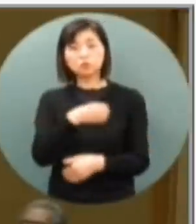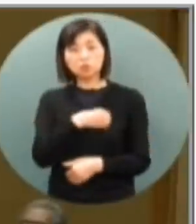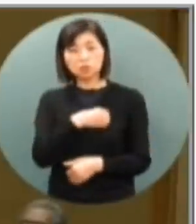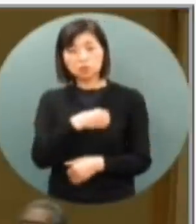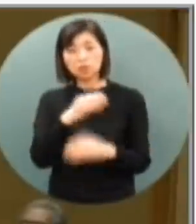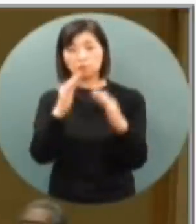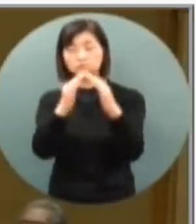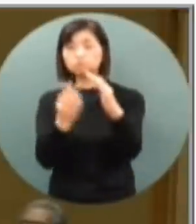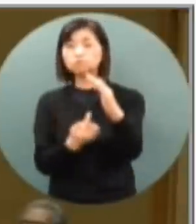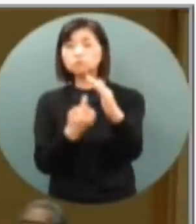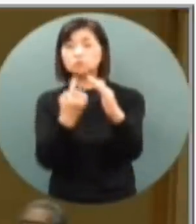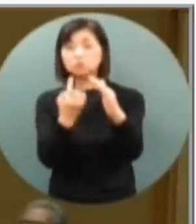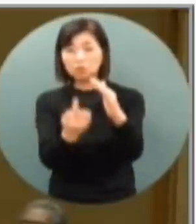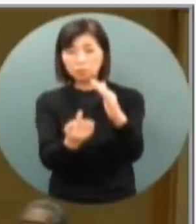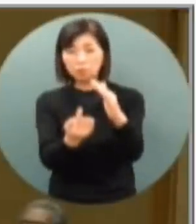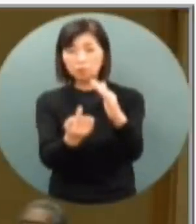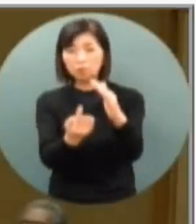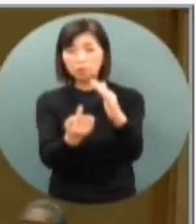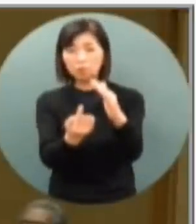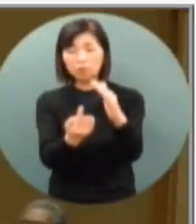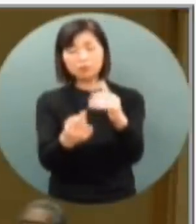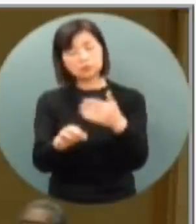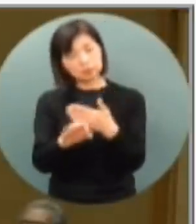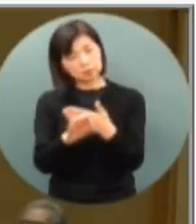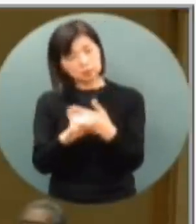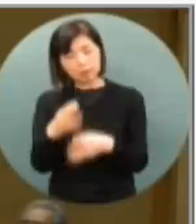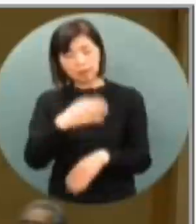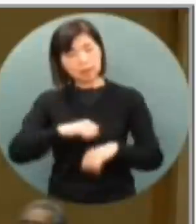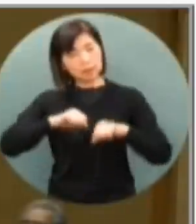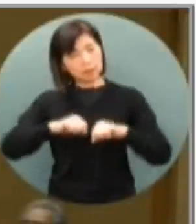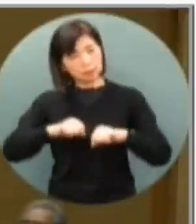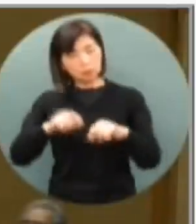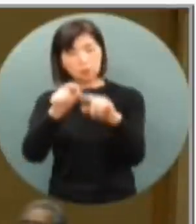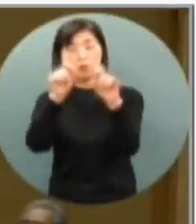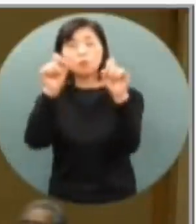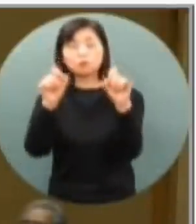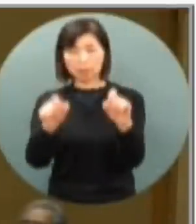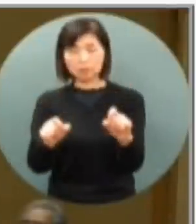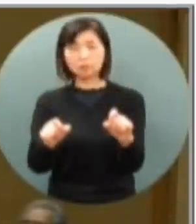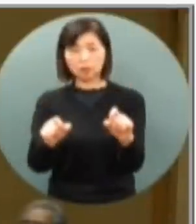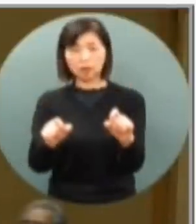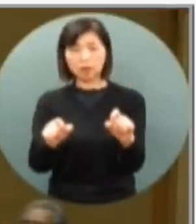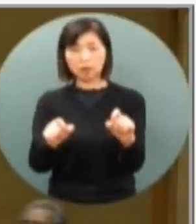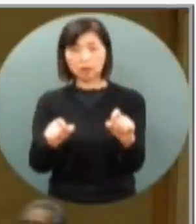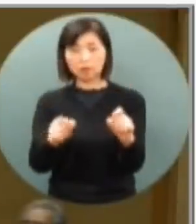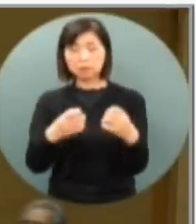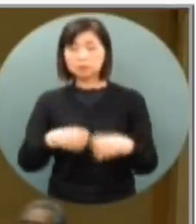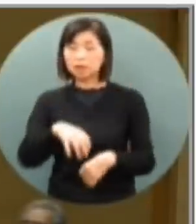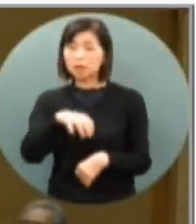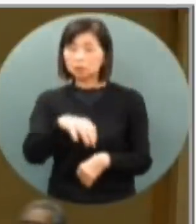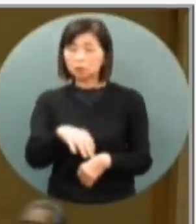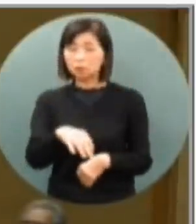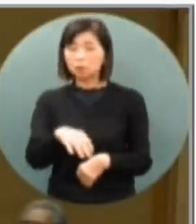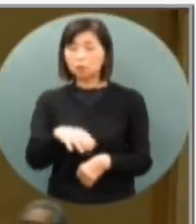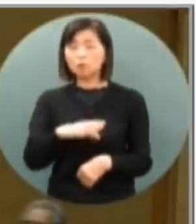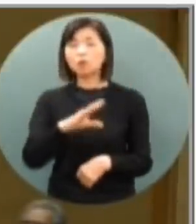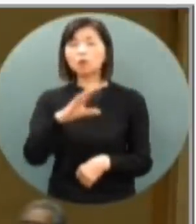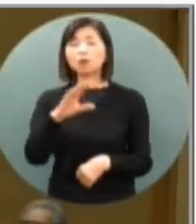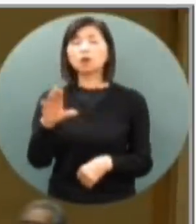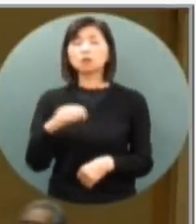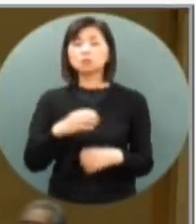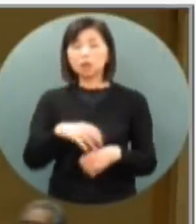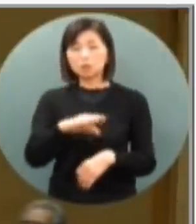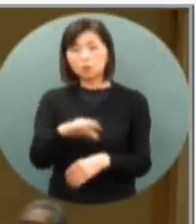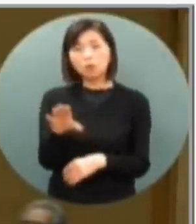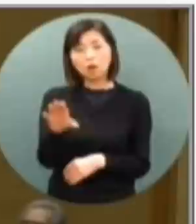お尋ねしてもなかなか健康上の問題だとかという理由で里帰りも実現してない現実がある、あ